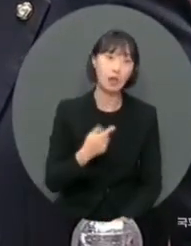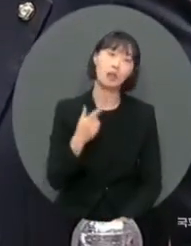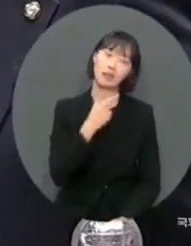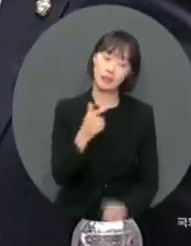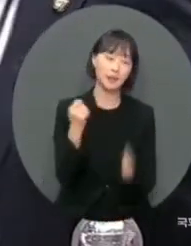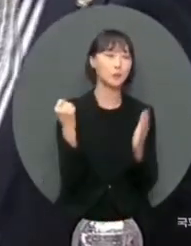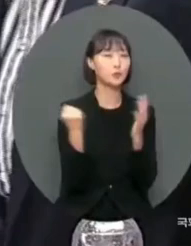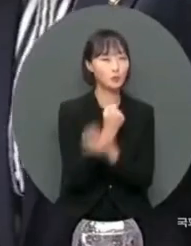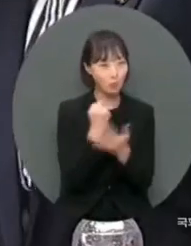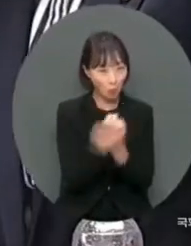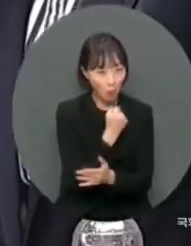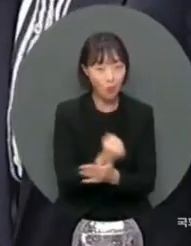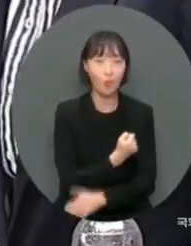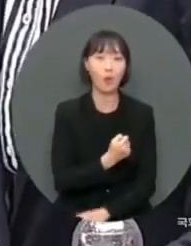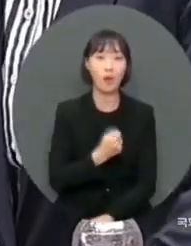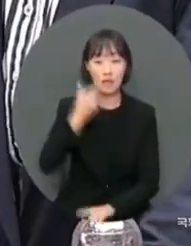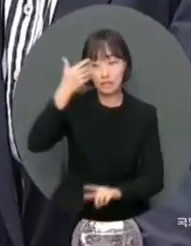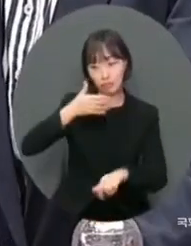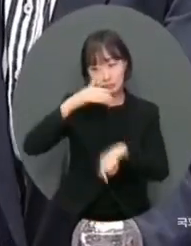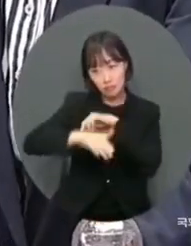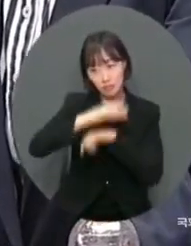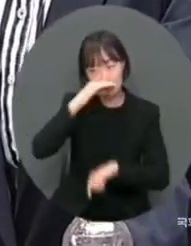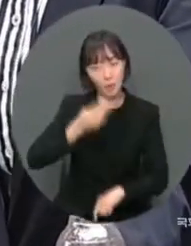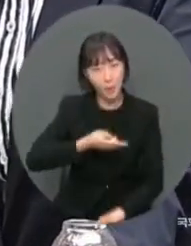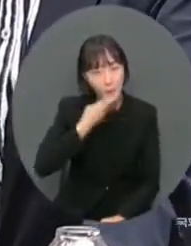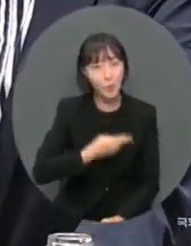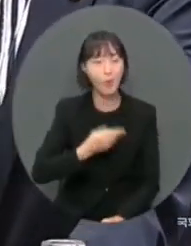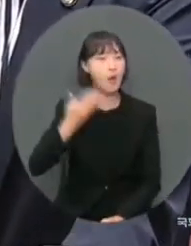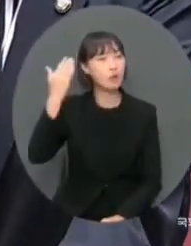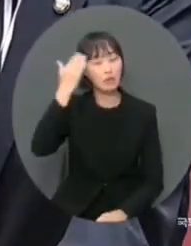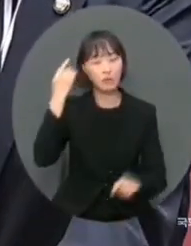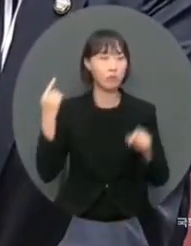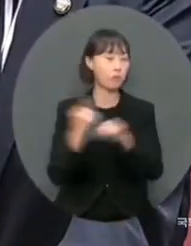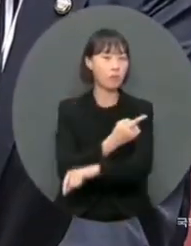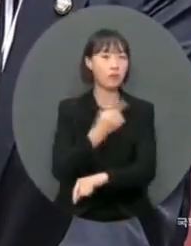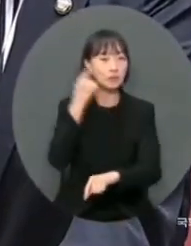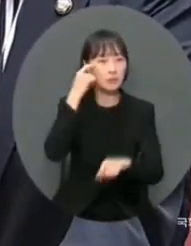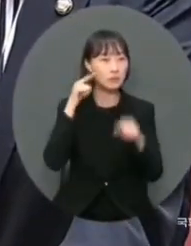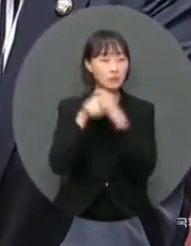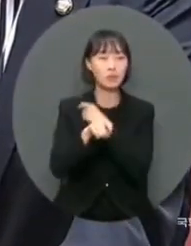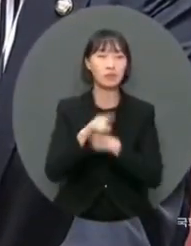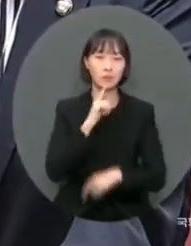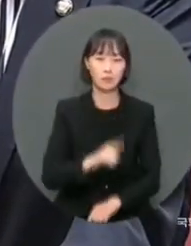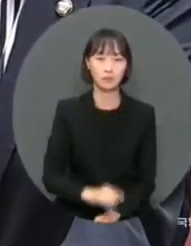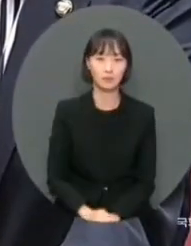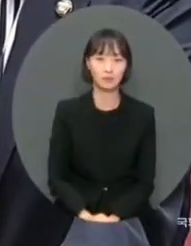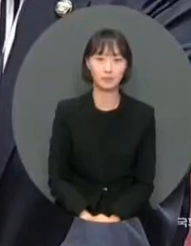유감스럽고 대단히 비합리적이고 대단히 비상식적인 질문을 하고 계시는 겁니다.